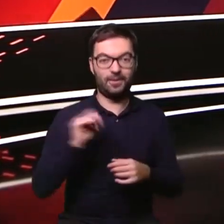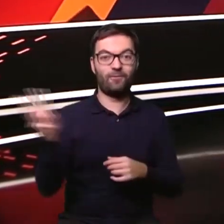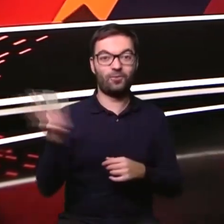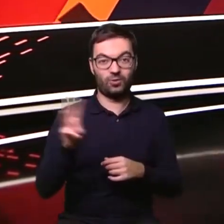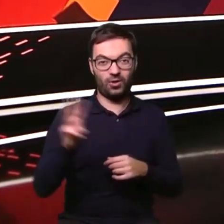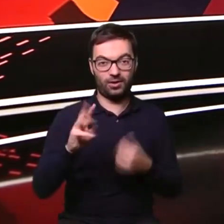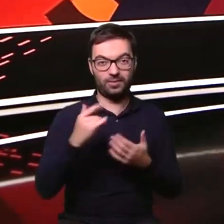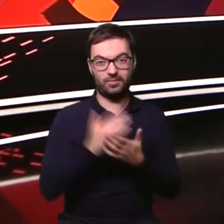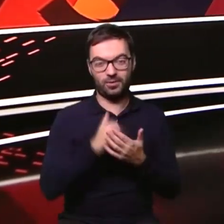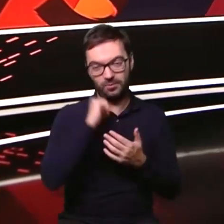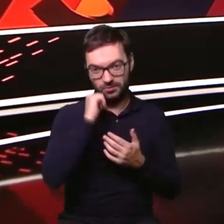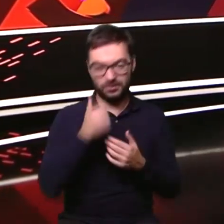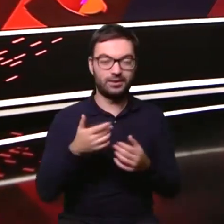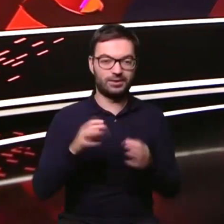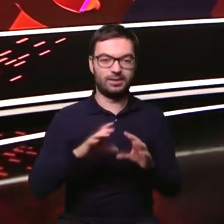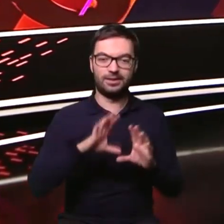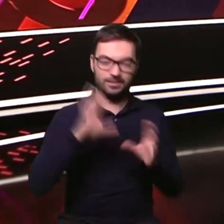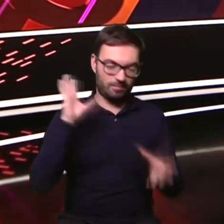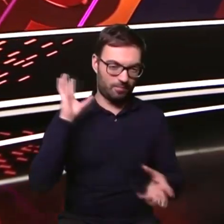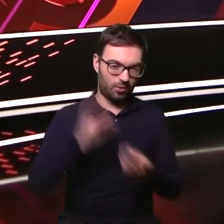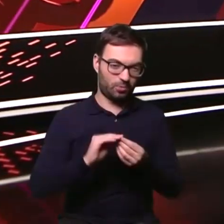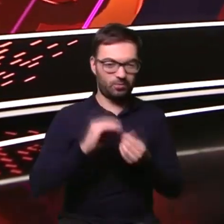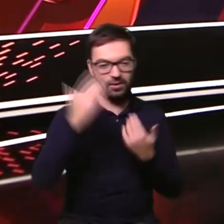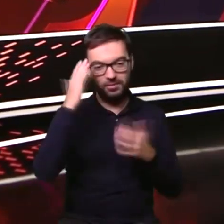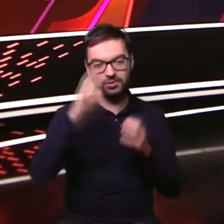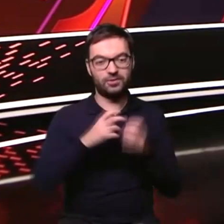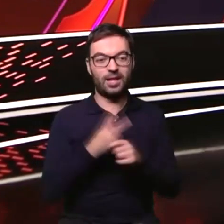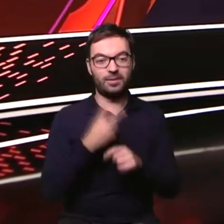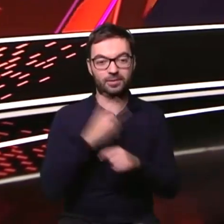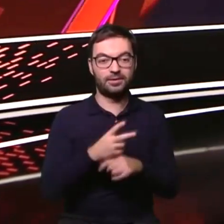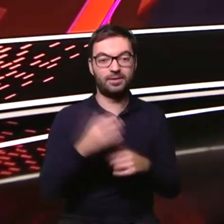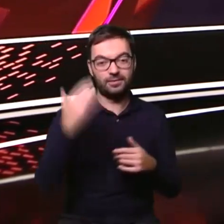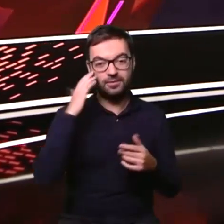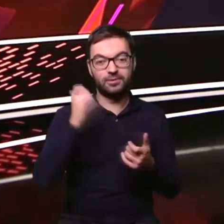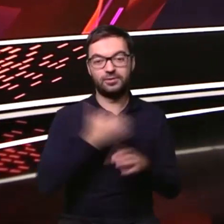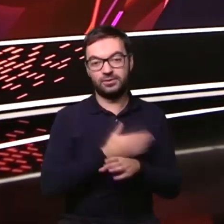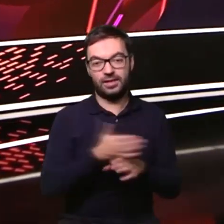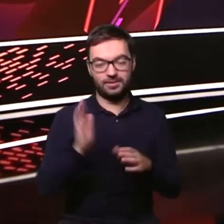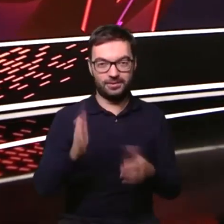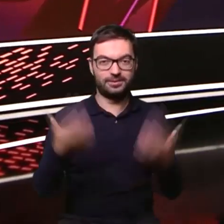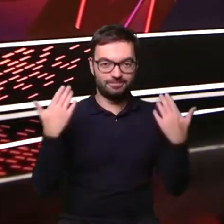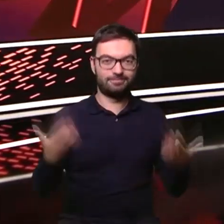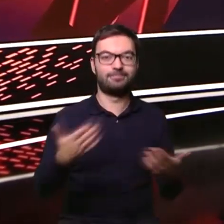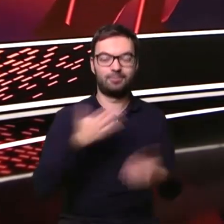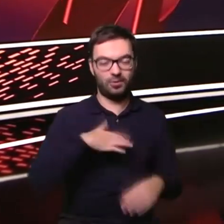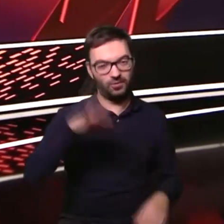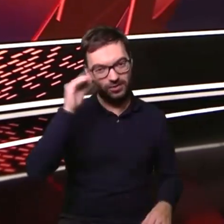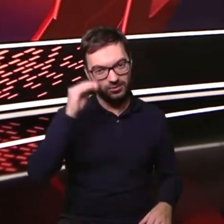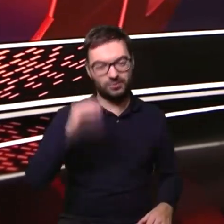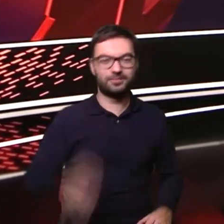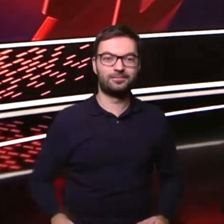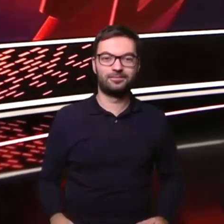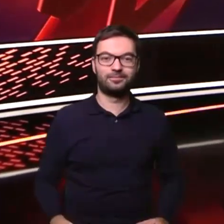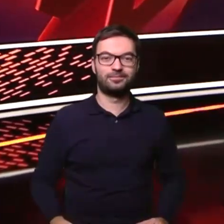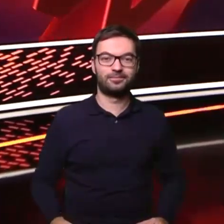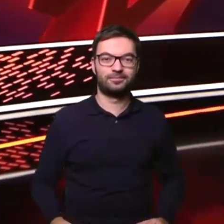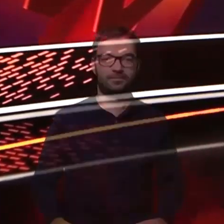wtorkowy program. Tam podsumowanie całych eliminacji Mistrzostw Świata. No i będziemy wiedzieli, co z tymi barażami. Dobrej nocy, do zobaczenia.